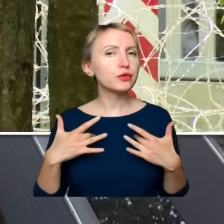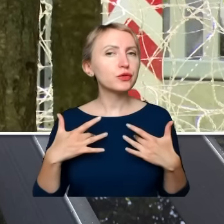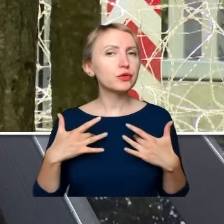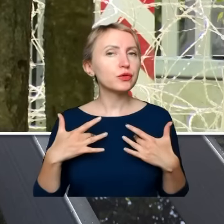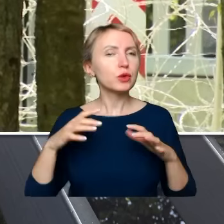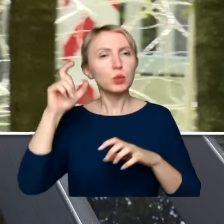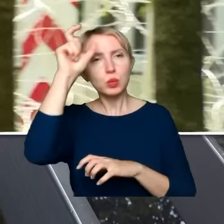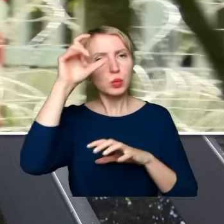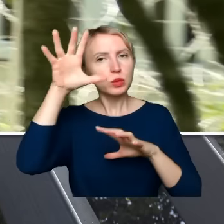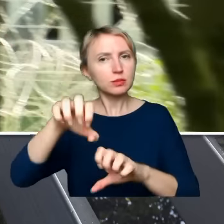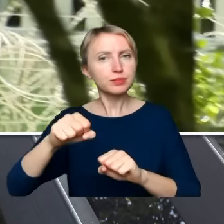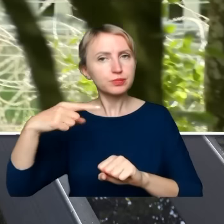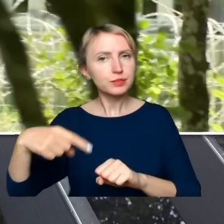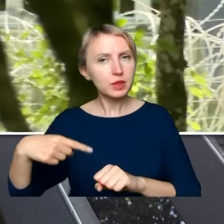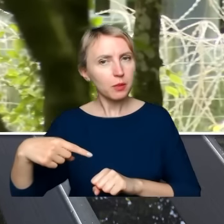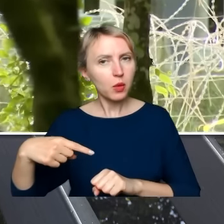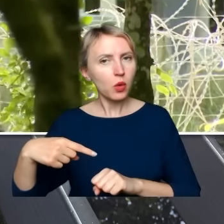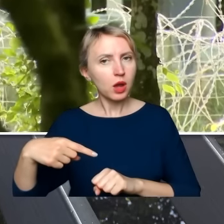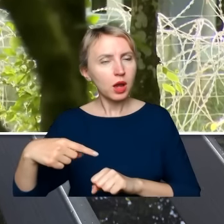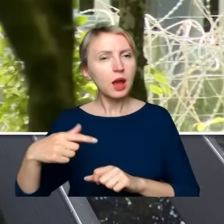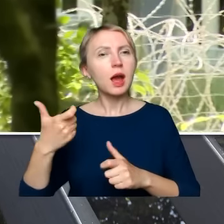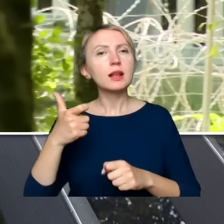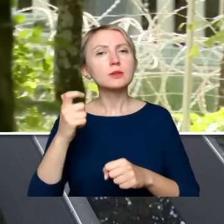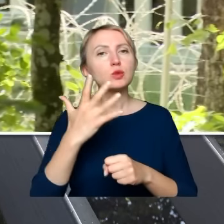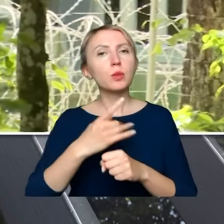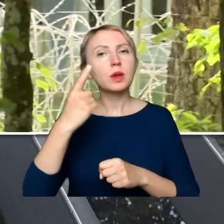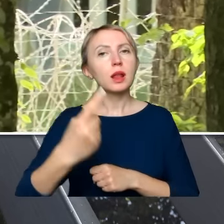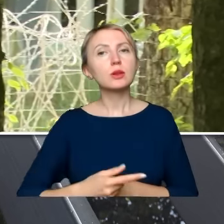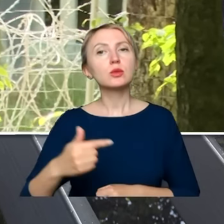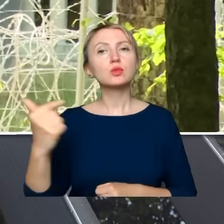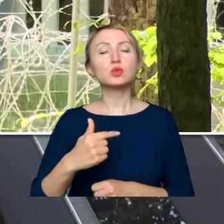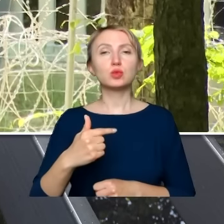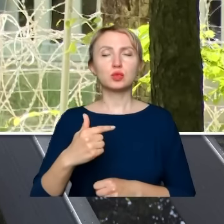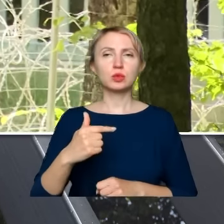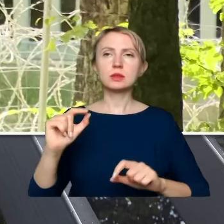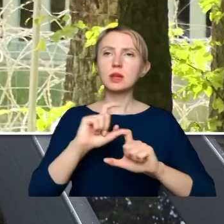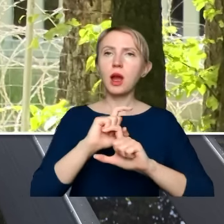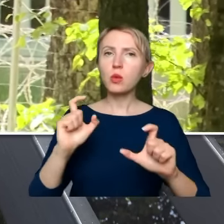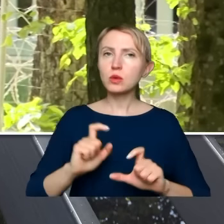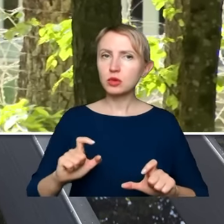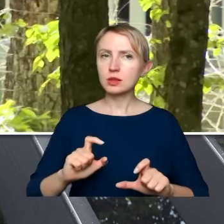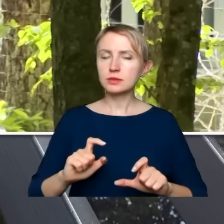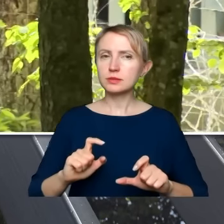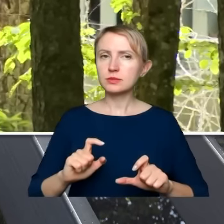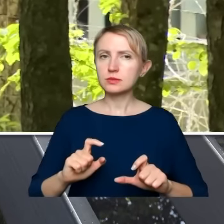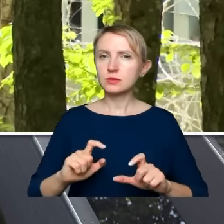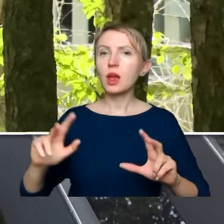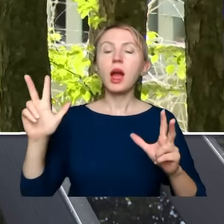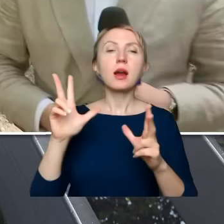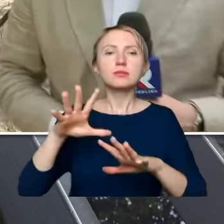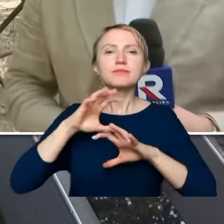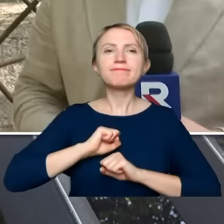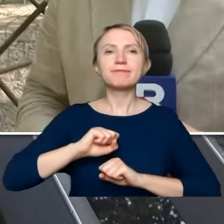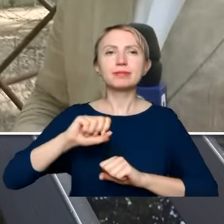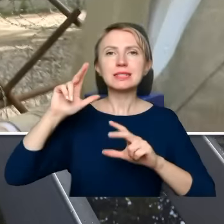ale przez 150 lat musiała liczyć się ciągle z atakami, które